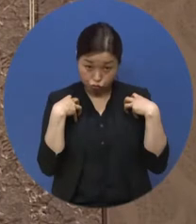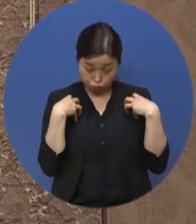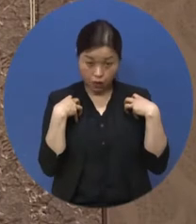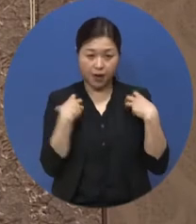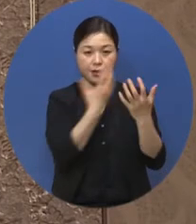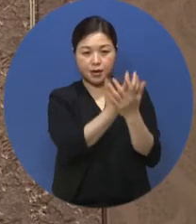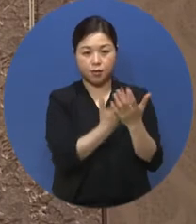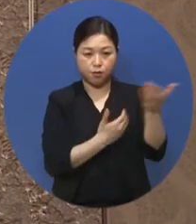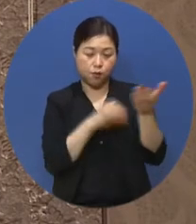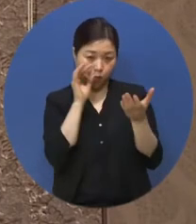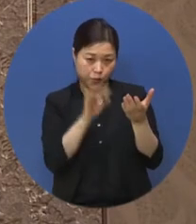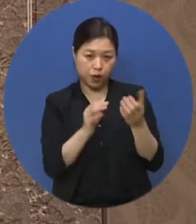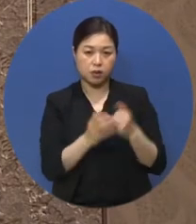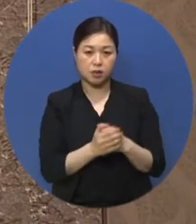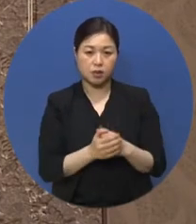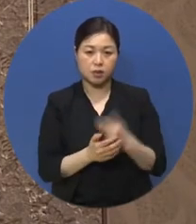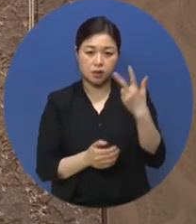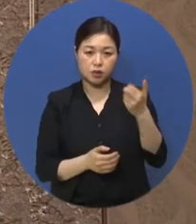한 79조